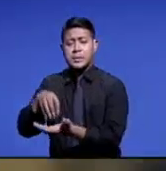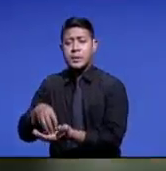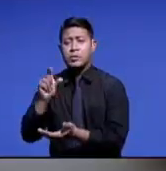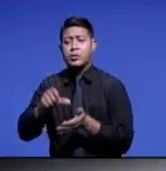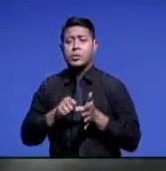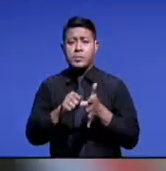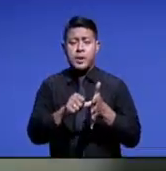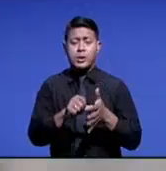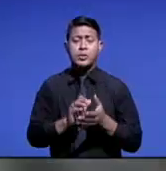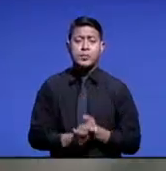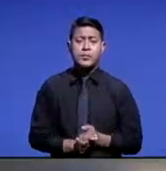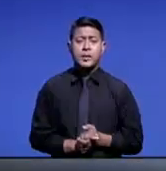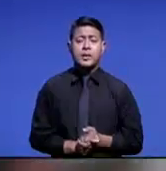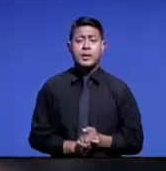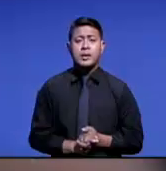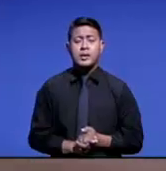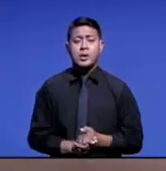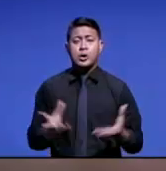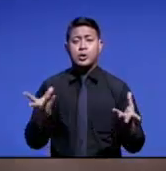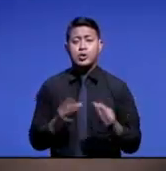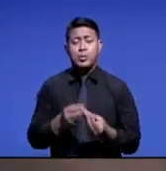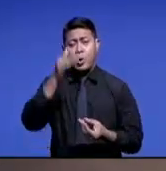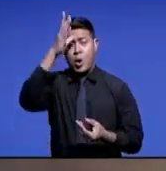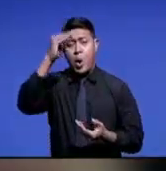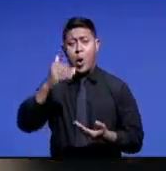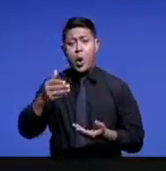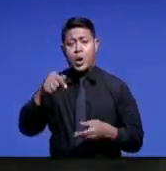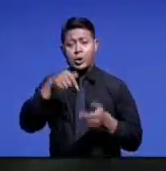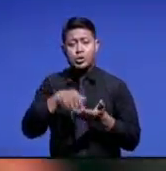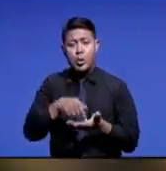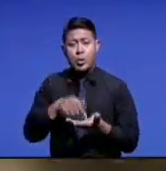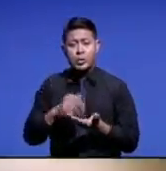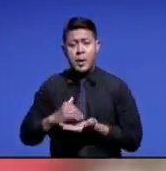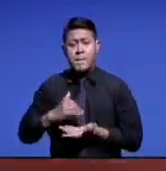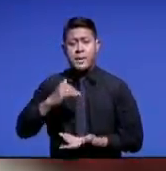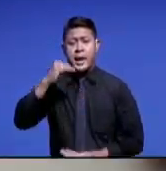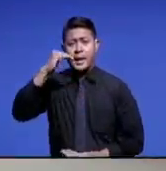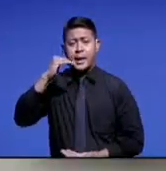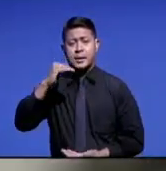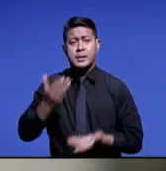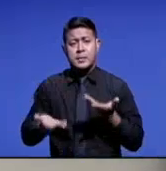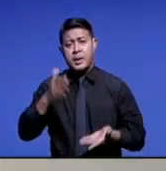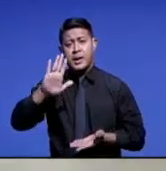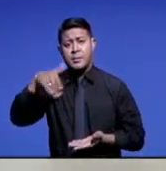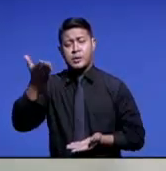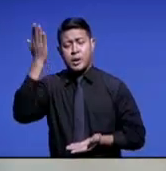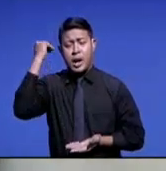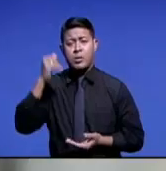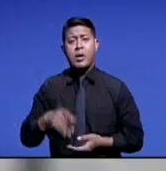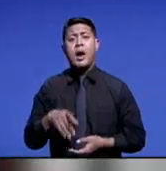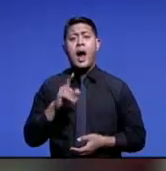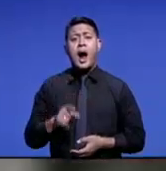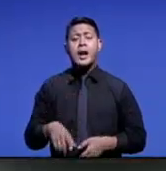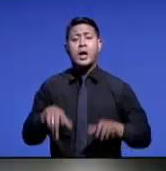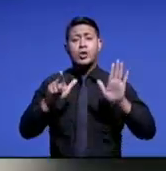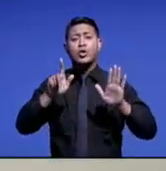pemilih. PPLN menyebut tingkat kehadiran pemilih jauh lebih tinggi dari pemilu pada 5 tahun yang lalu. Setidaknya sebanyak